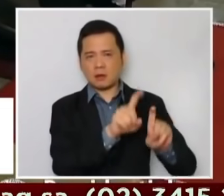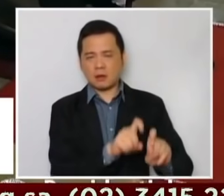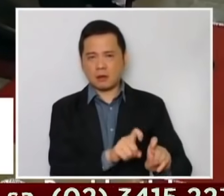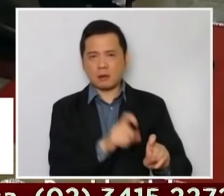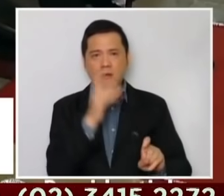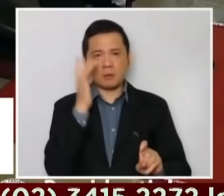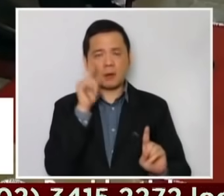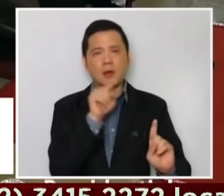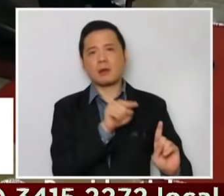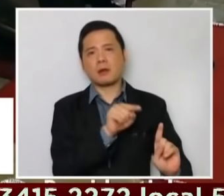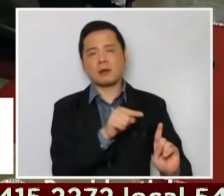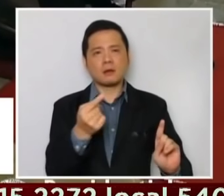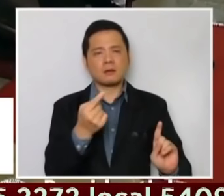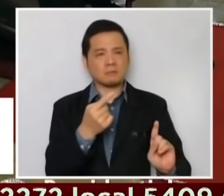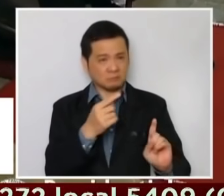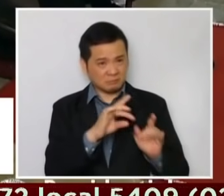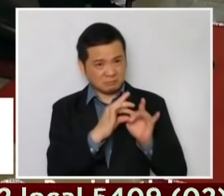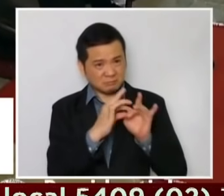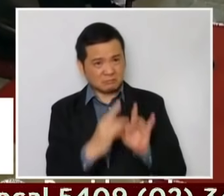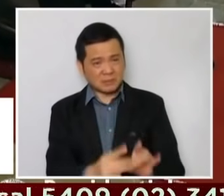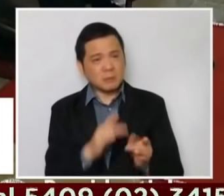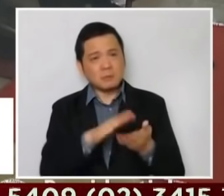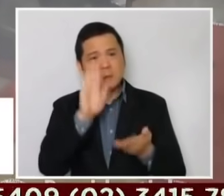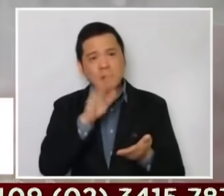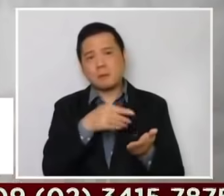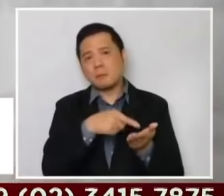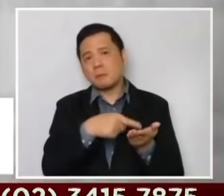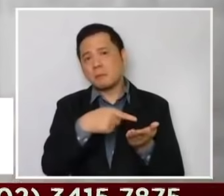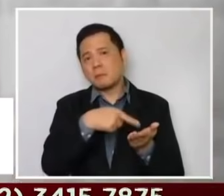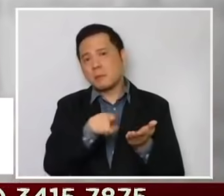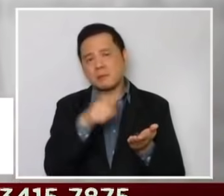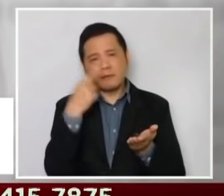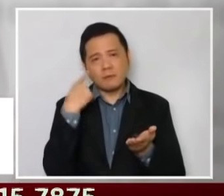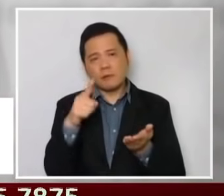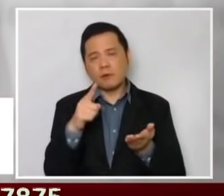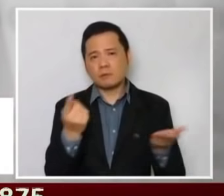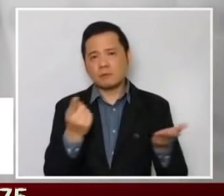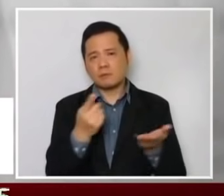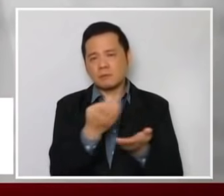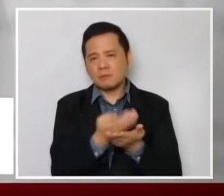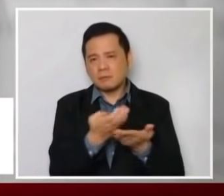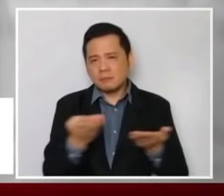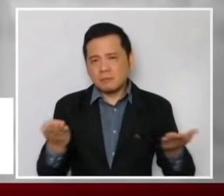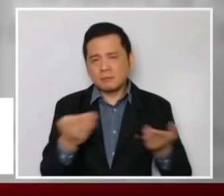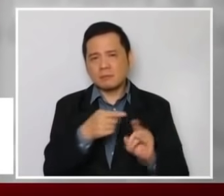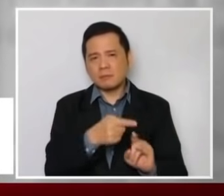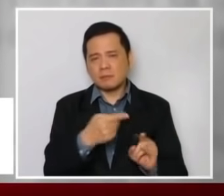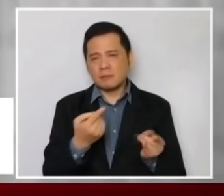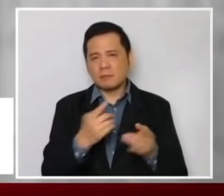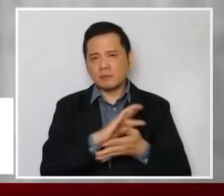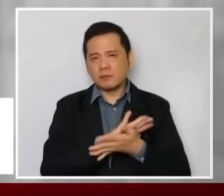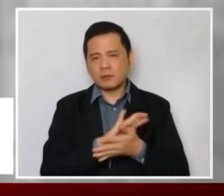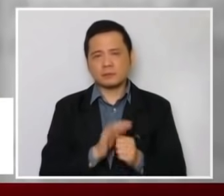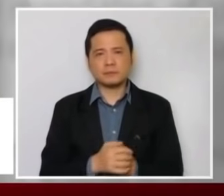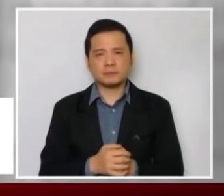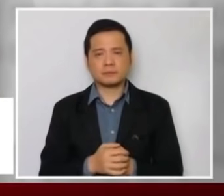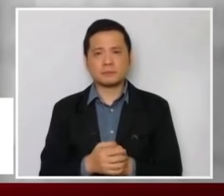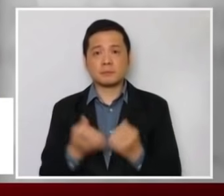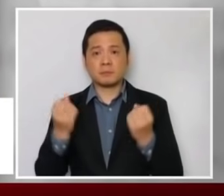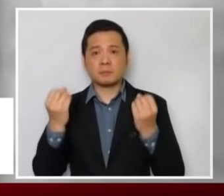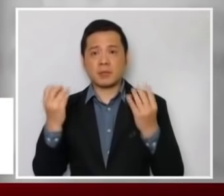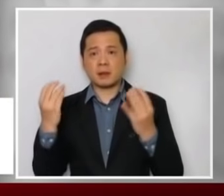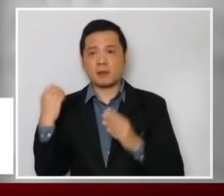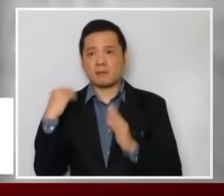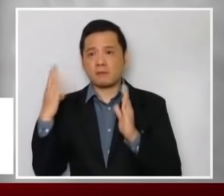mahal na pagbili ng COVID-19 medical supplies. Matatandaang nitong Martes, no-show na ang maraming opisyal